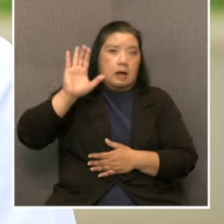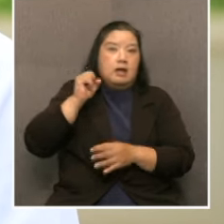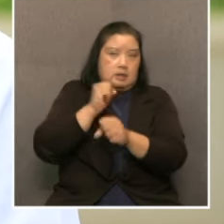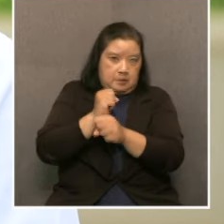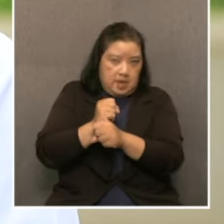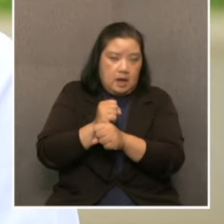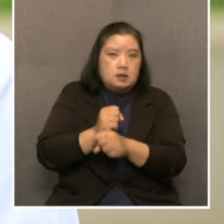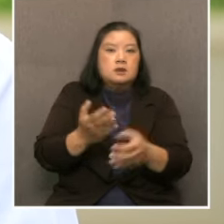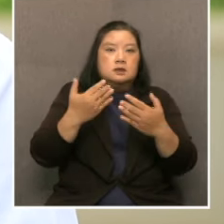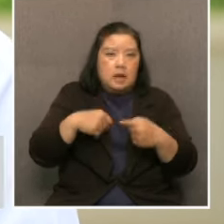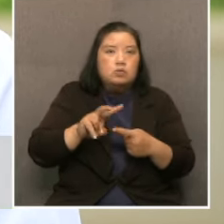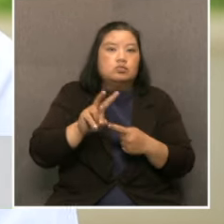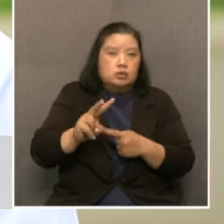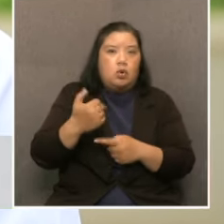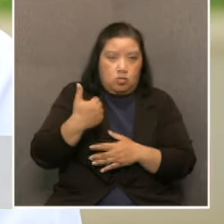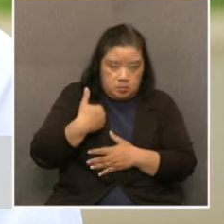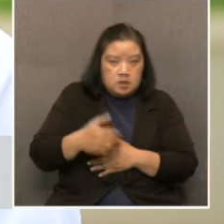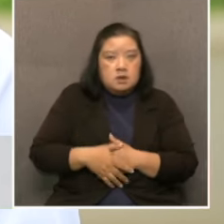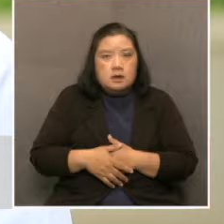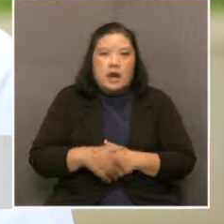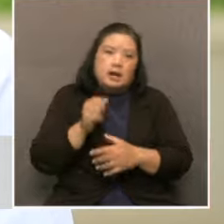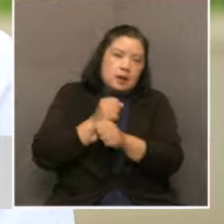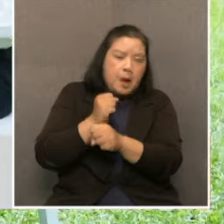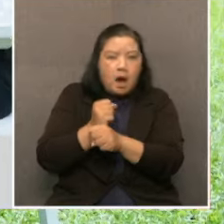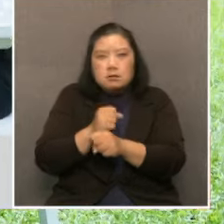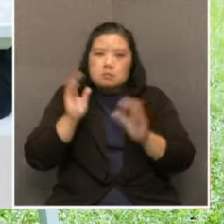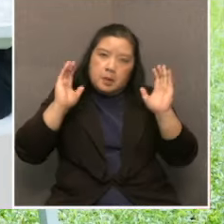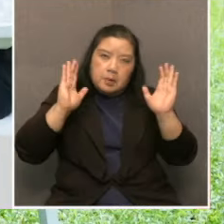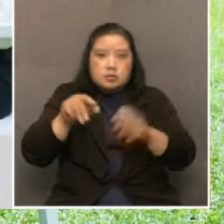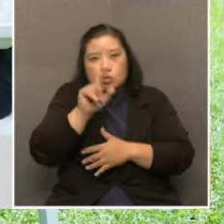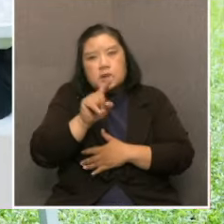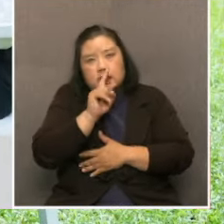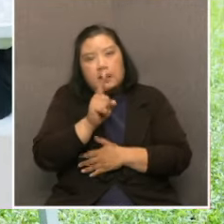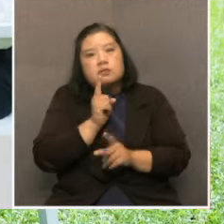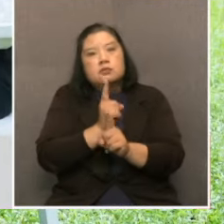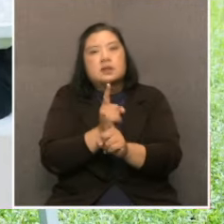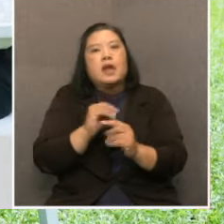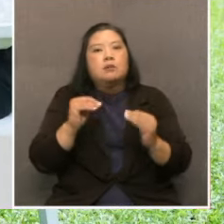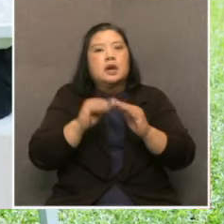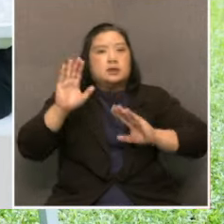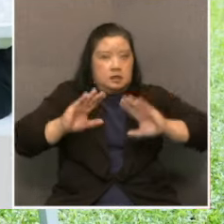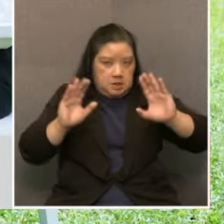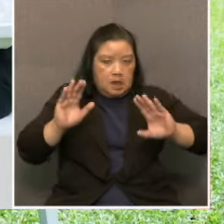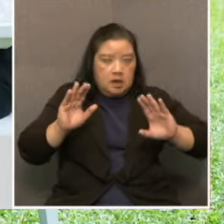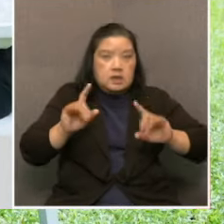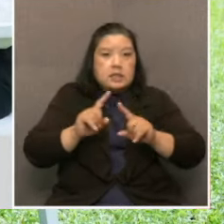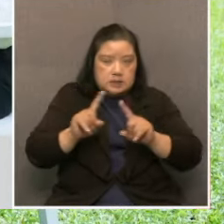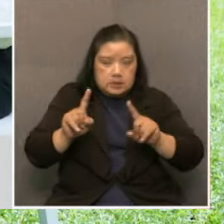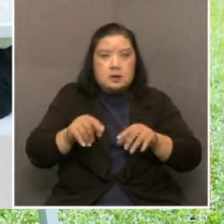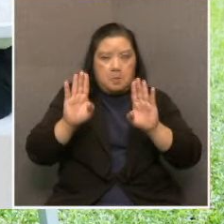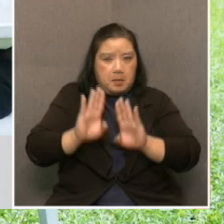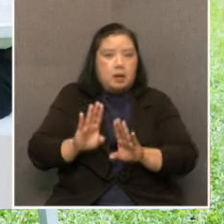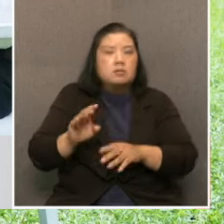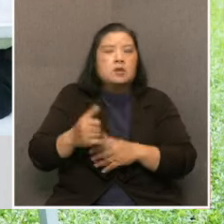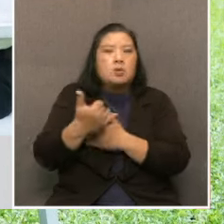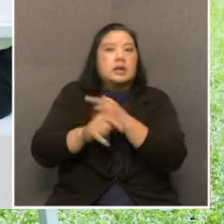านการตั้งข้อสังเกตตามระบบประชาธิปไตยการต่างประเทศความมั่นคงในส่วนใหญ่พื้นฐานไม่เปลี่ยนนะ